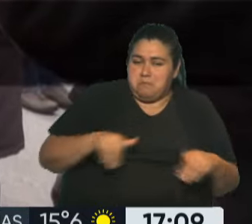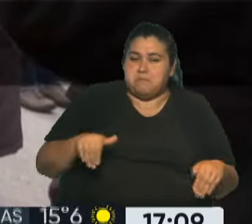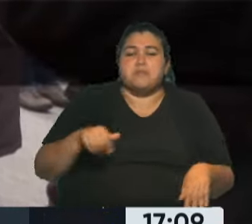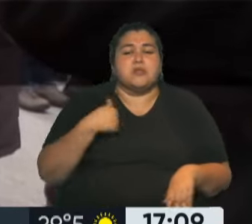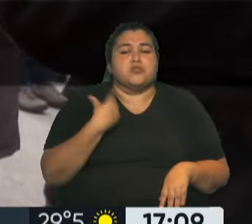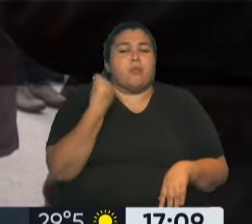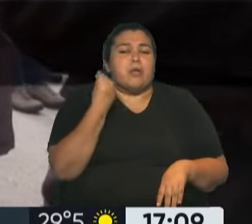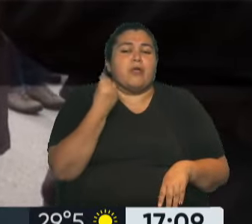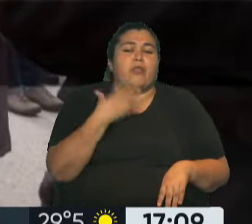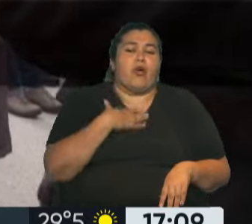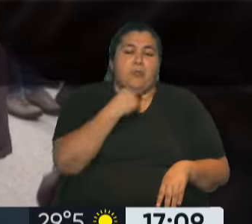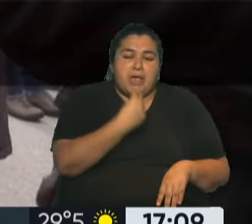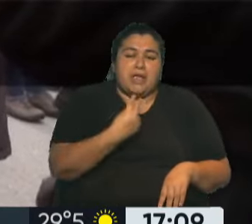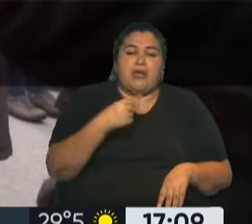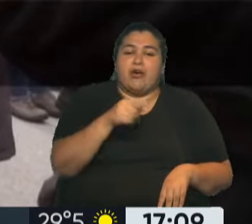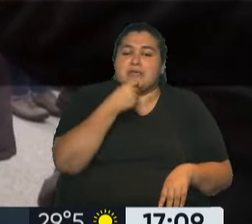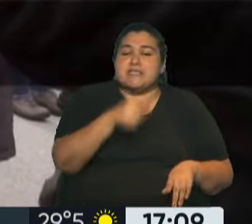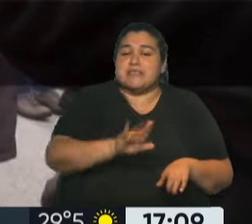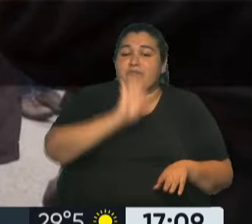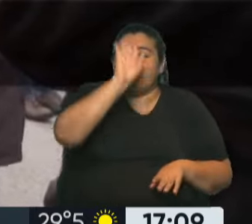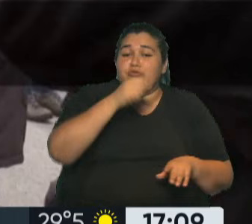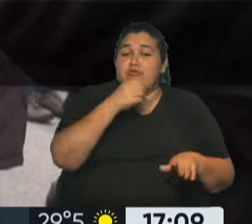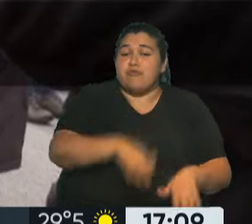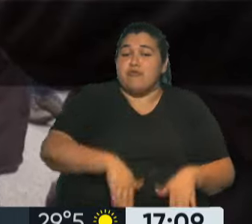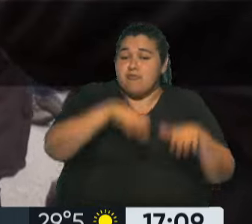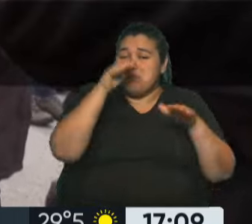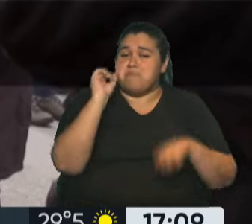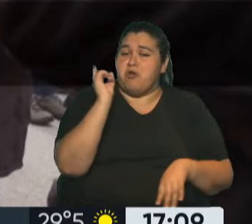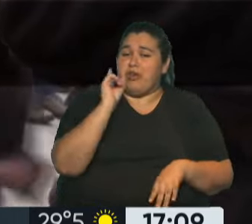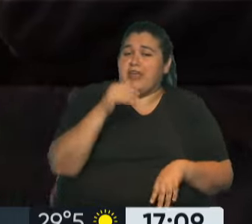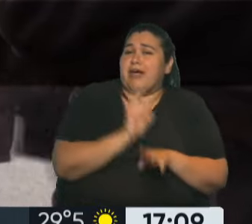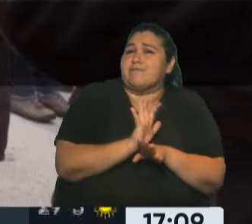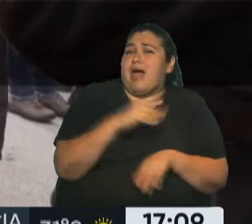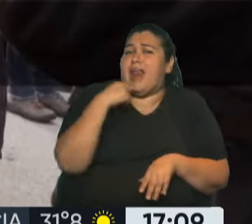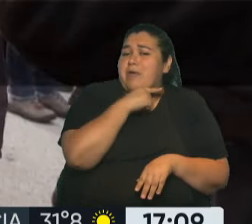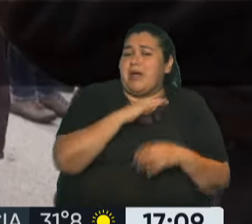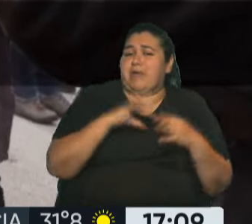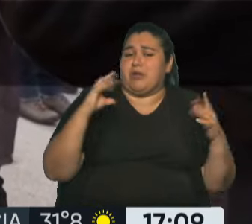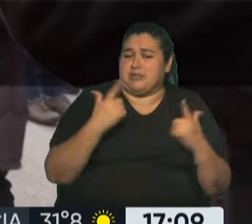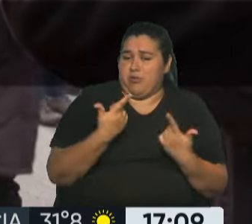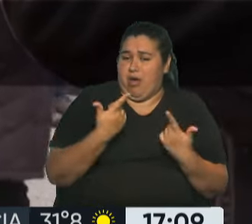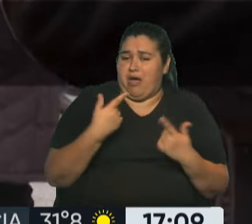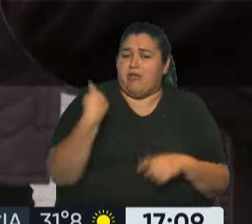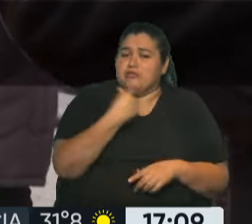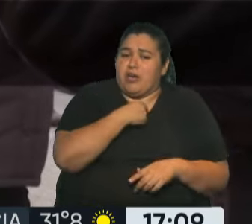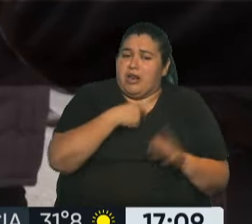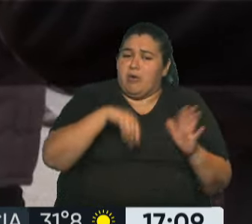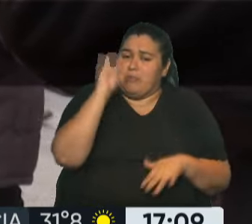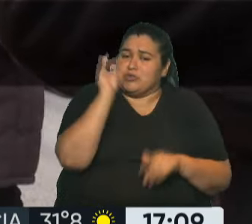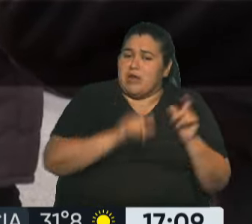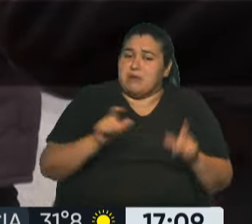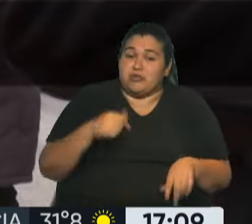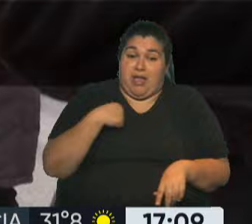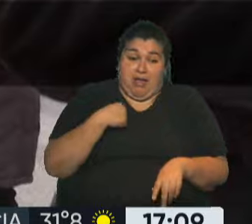dass meine Kinder nicht in einem demokratischen Deutschland aufwachsen. Deswegen sind heute wahrscheinlich auch die meisten